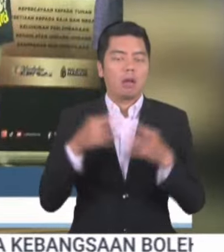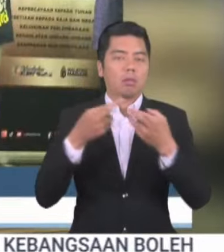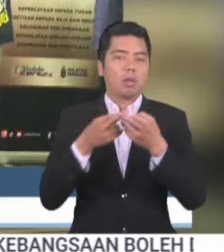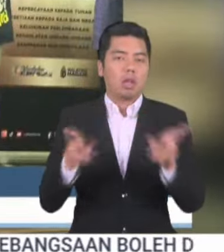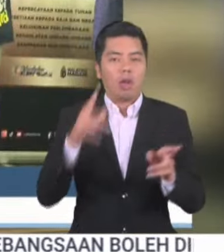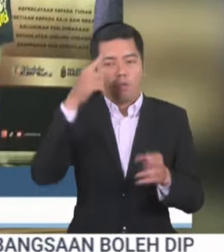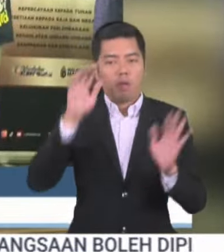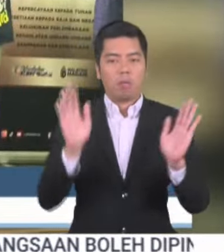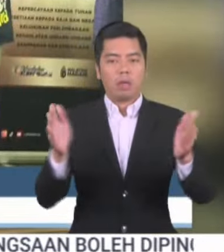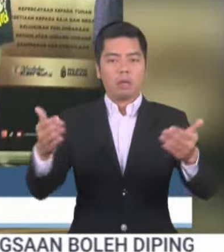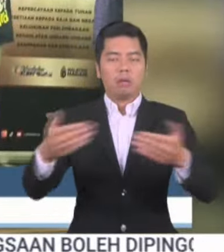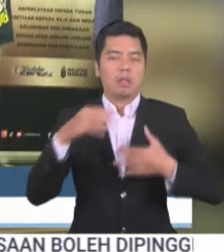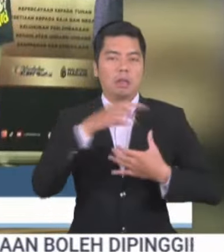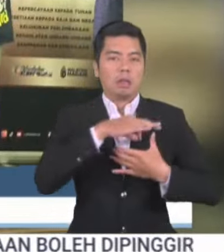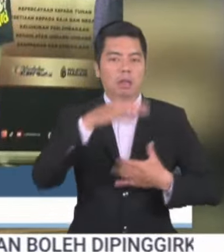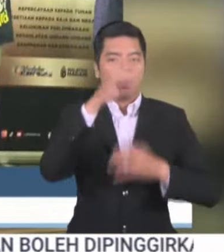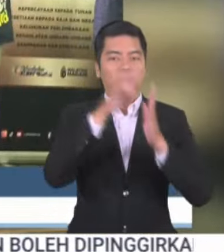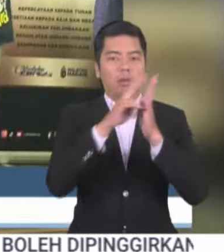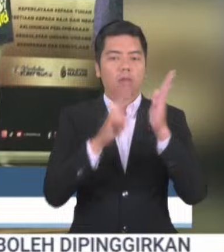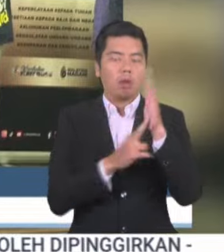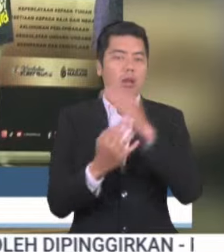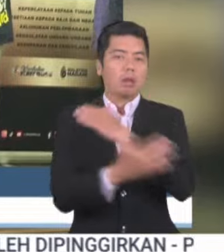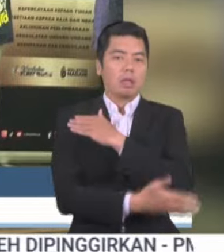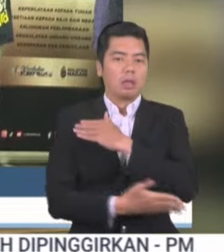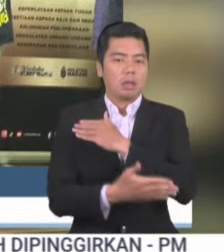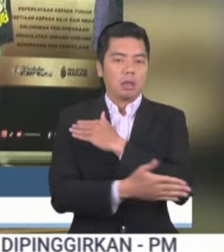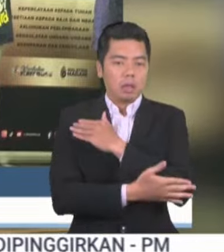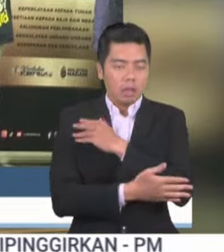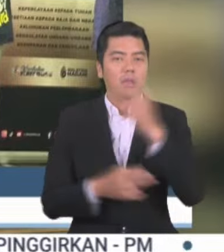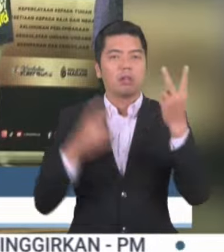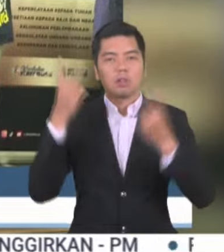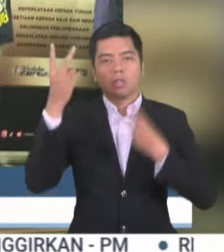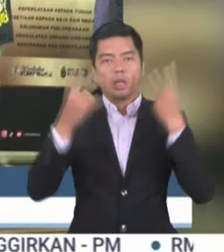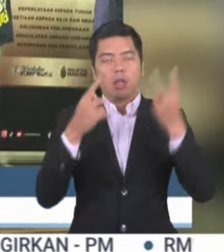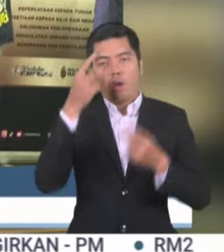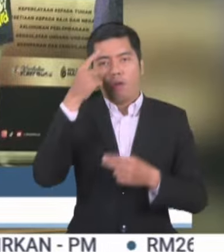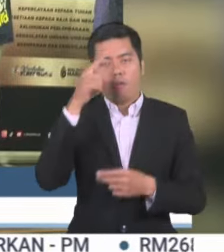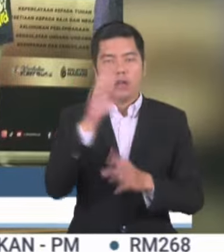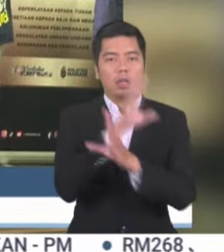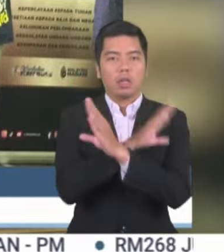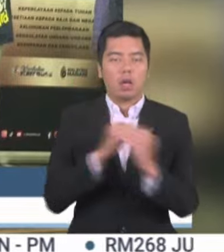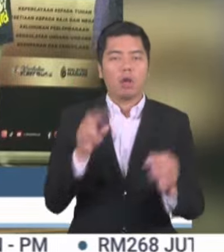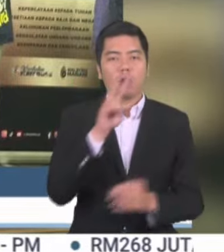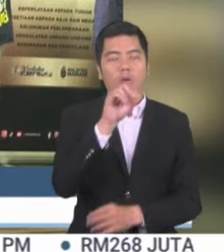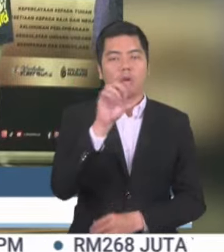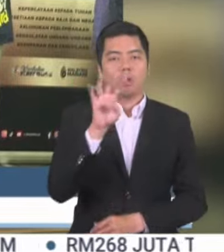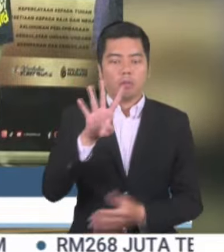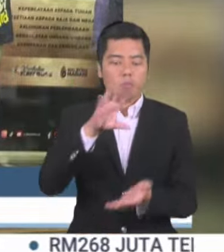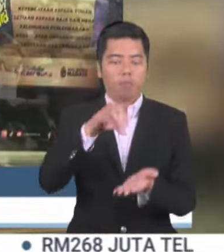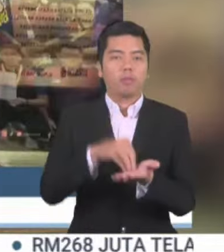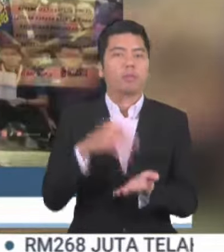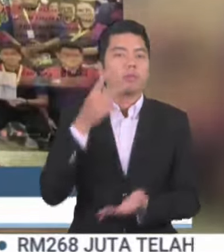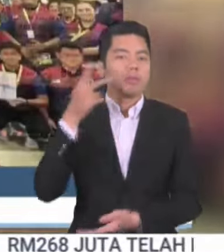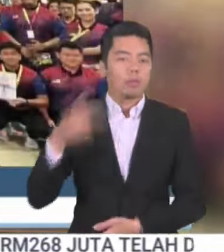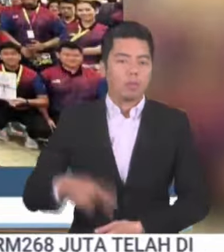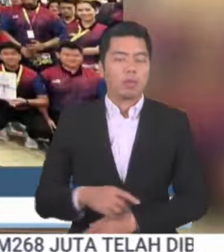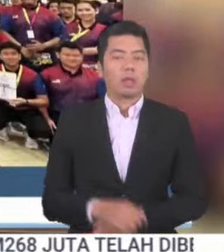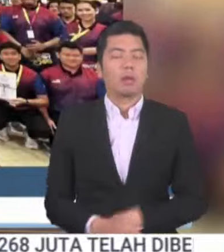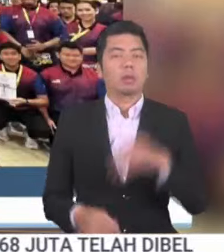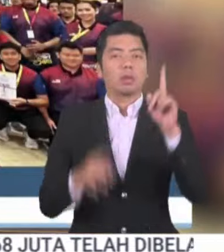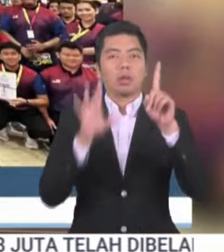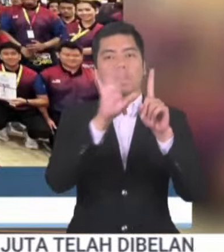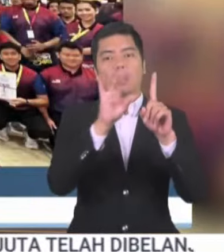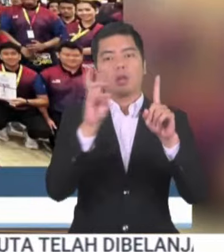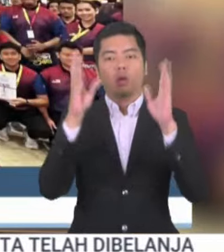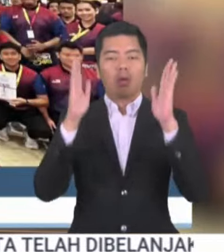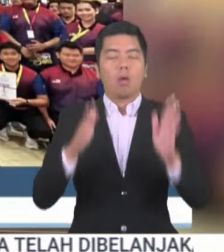merasmikan penutup semarak penghayatan Rukun Negara, Jelajah Belia Rukun Negara Zon Sarawak 2024 di Kuching. Seramai